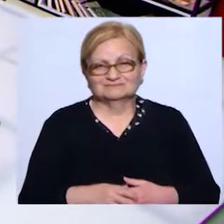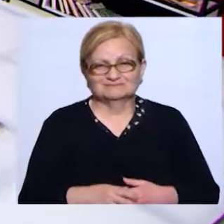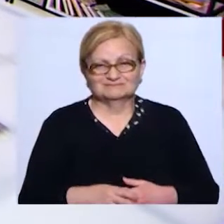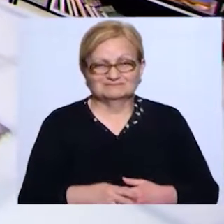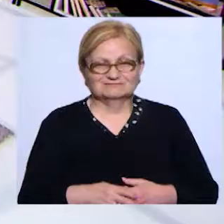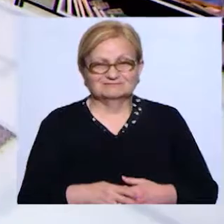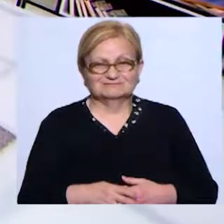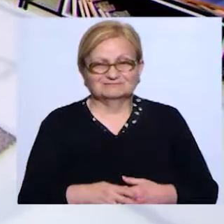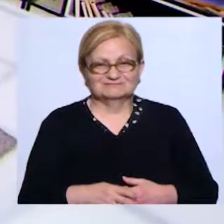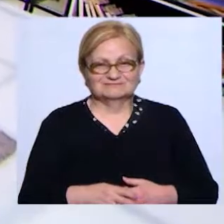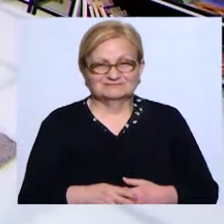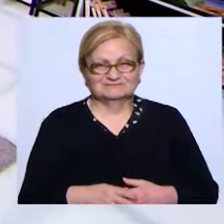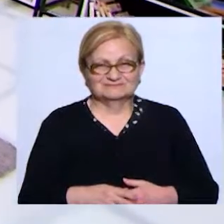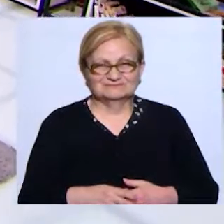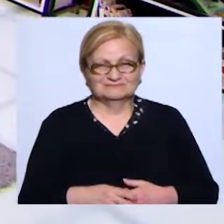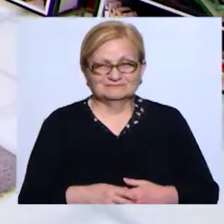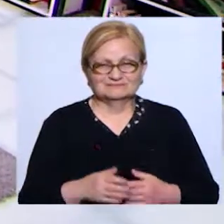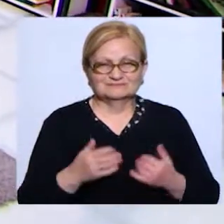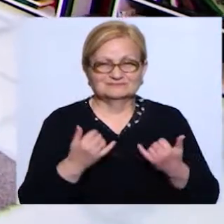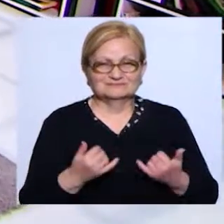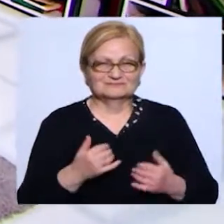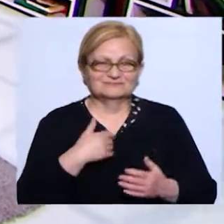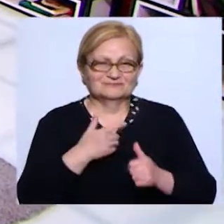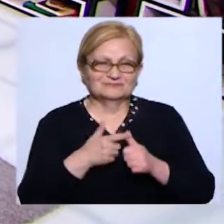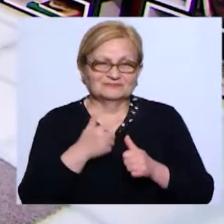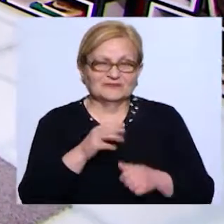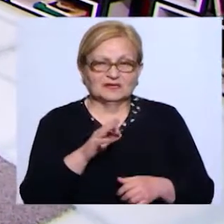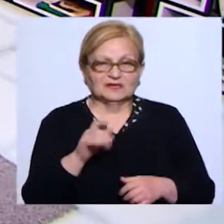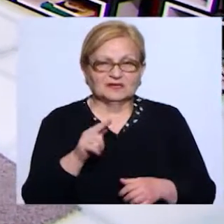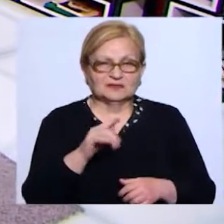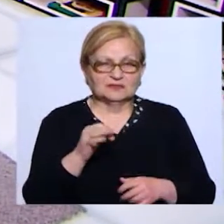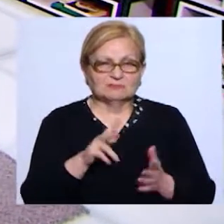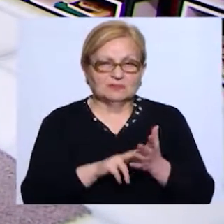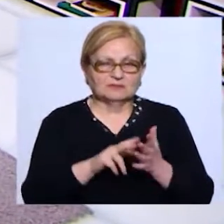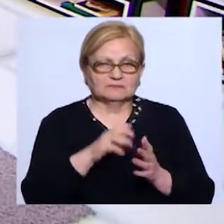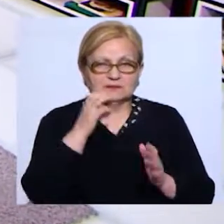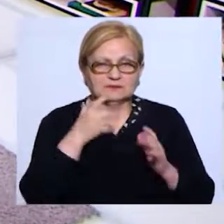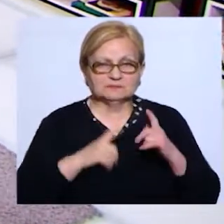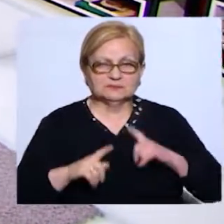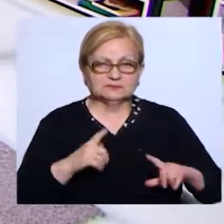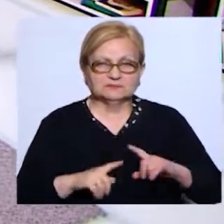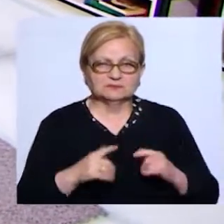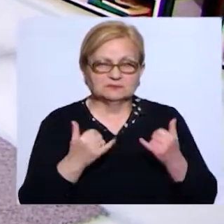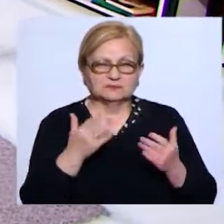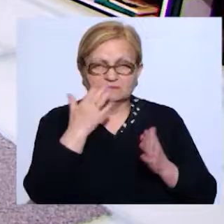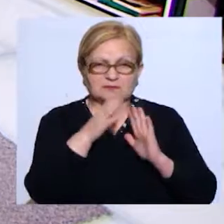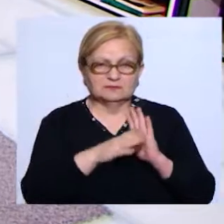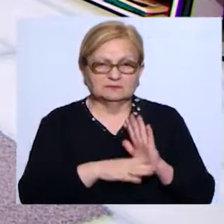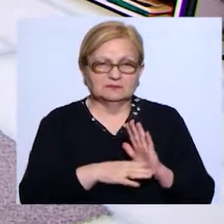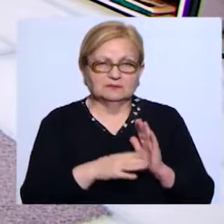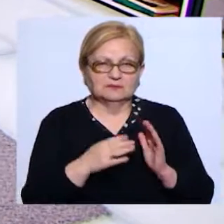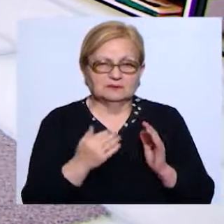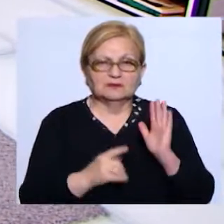მოგესალმებით. მიხარია თქვენი ნახვა. შეგახსენებთ, მე ვარ ქეთი, მეორე კლასის მათემატიკის მასწავლებელი. დღევანდელი